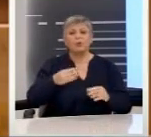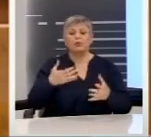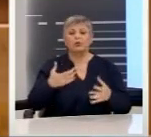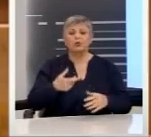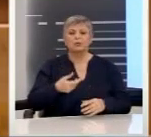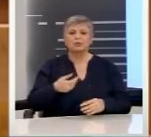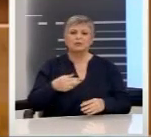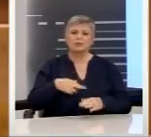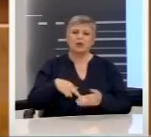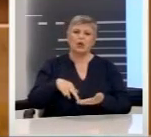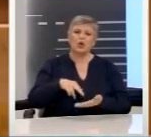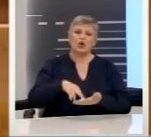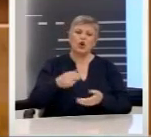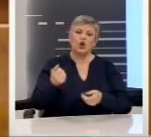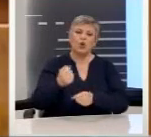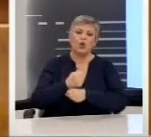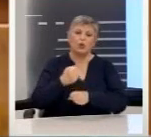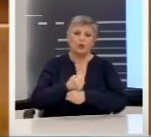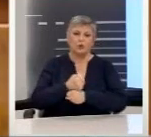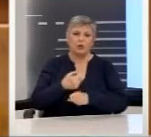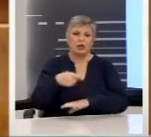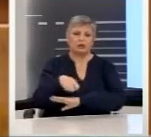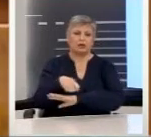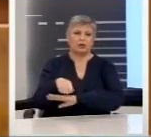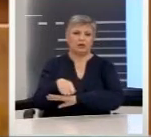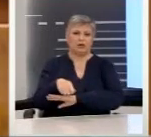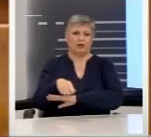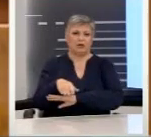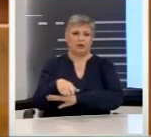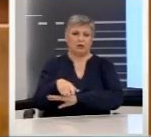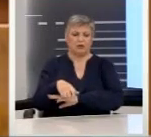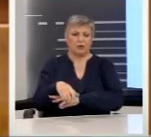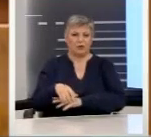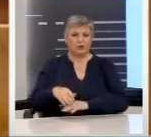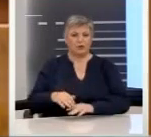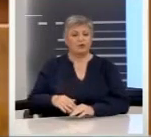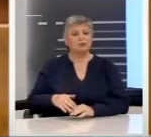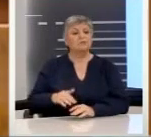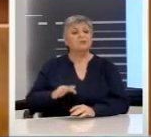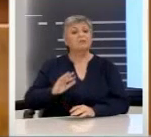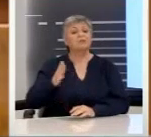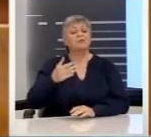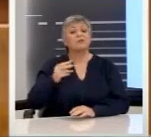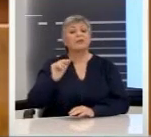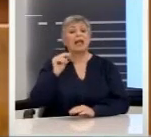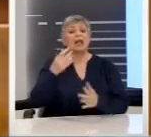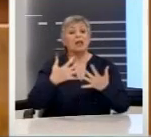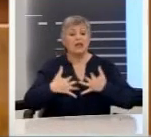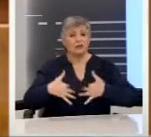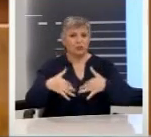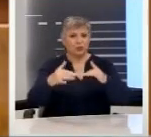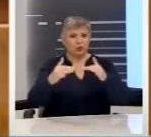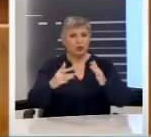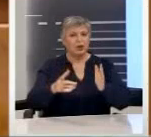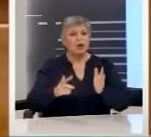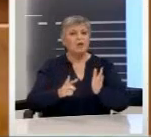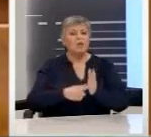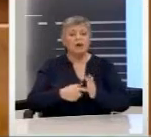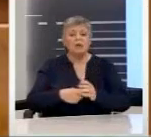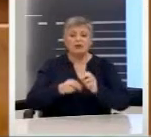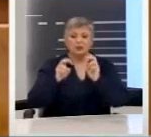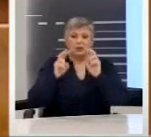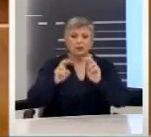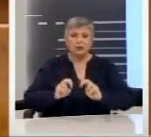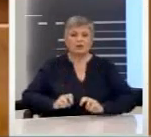Βουλή για να συστήσει εξεταστική επιτροπή πρέπει να διερευνήσει φαινόμενα τα οποία έχουν να κάνουν με